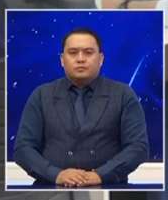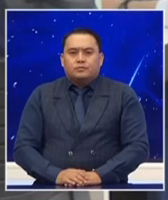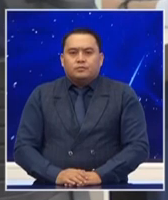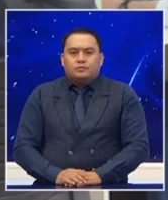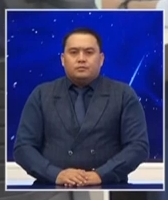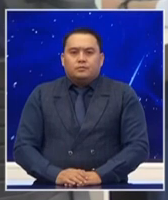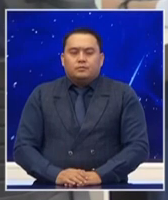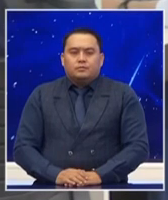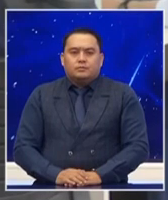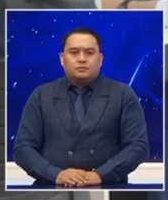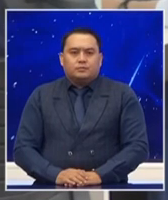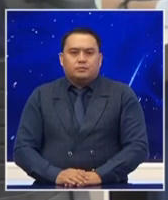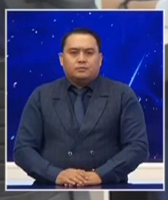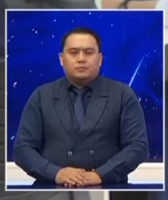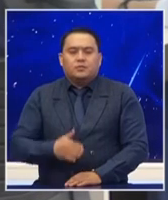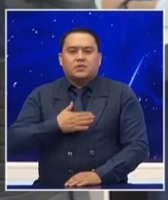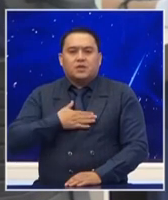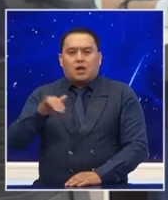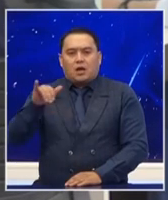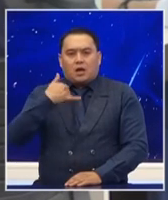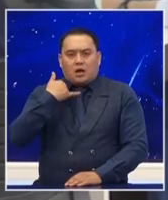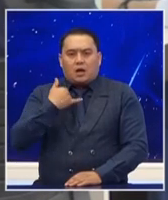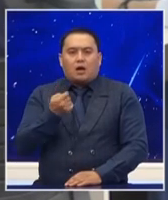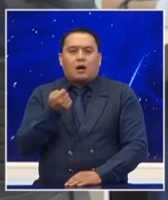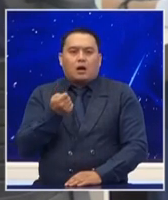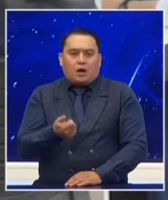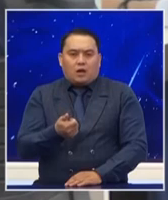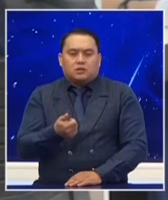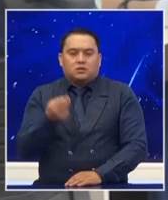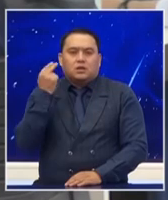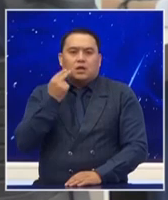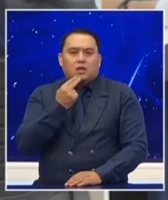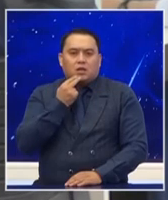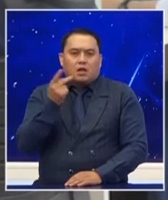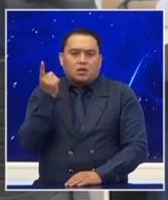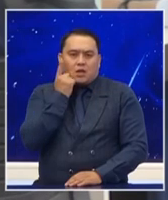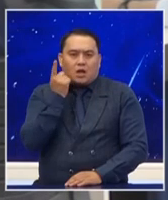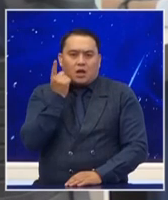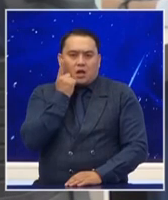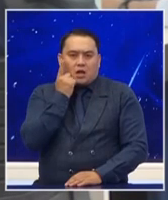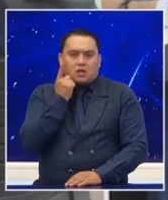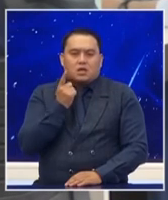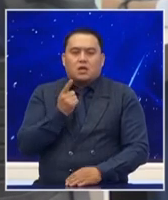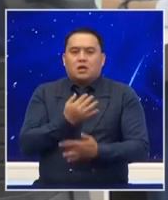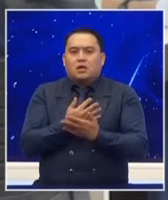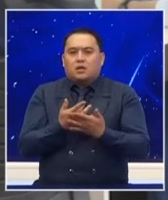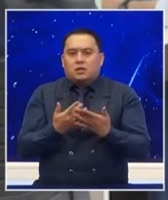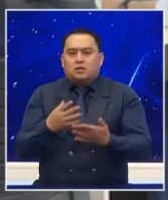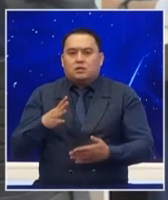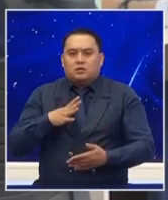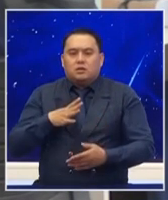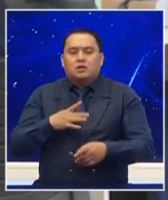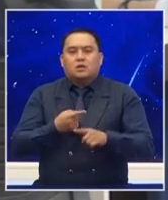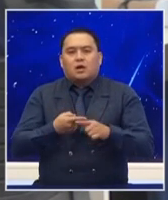не дозвонишься очень мало. Бізге хабарласа алмағандар өте аз. Олар Қытай өндірушілерінің Xiaomi, Huawei, ZTE,